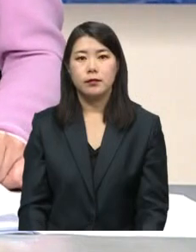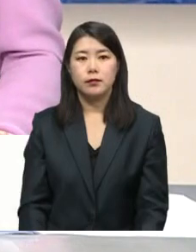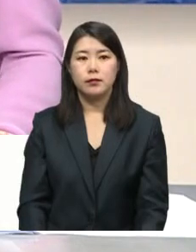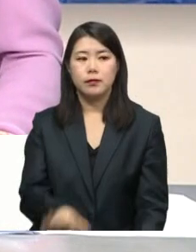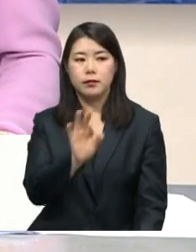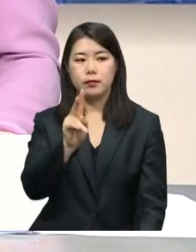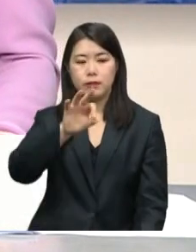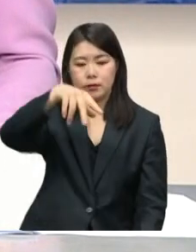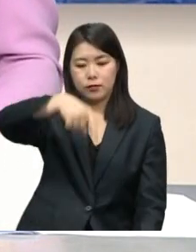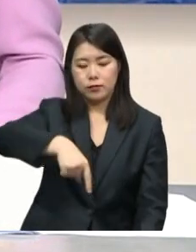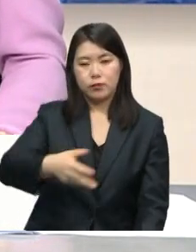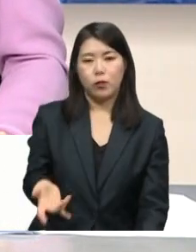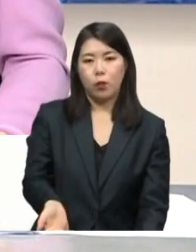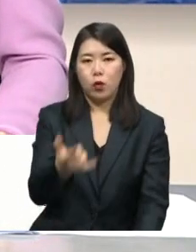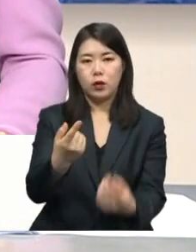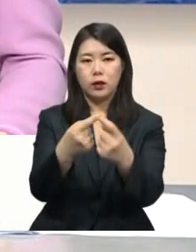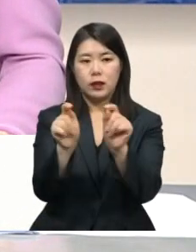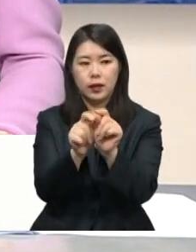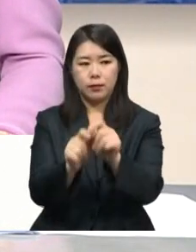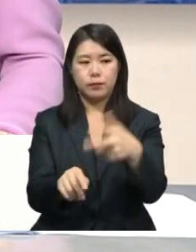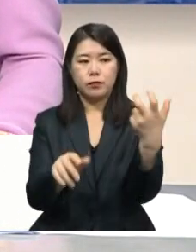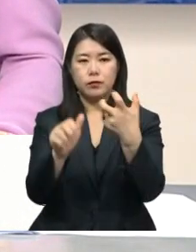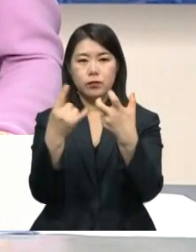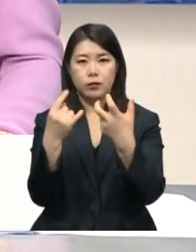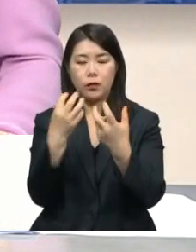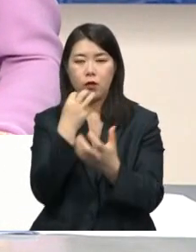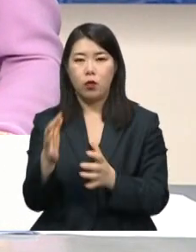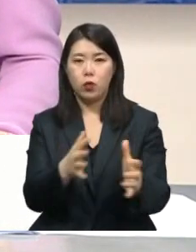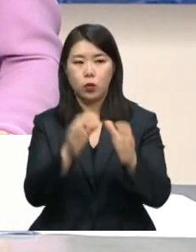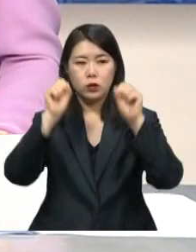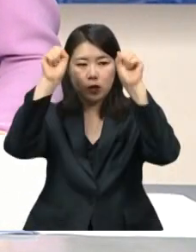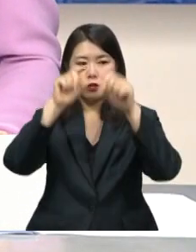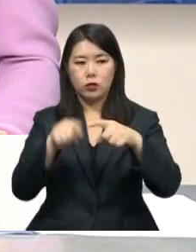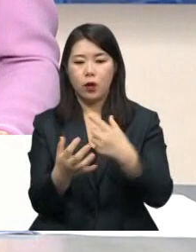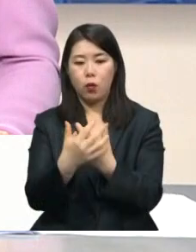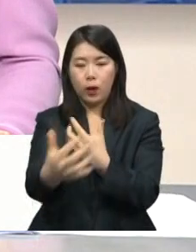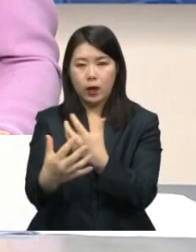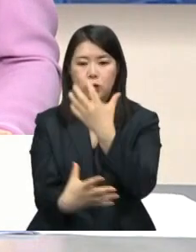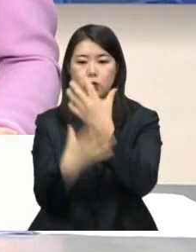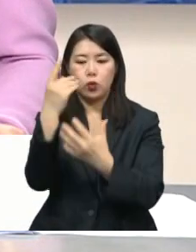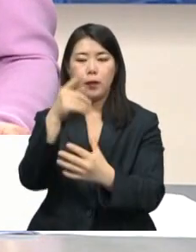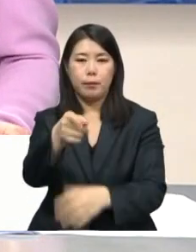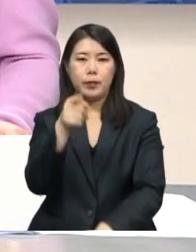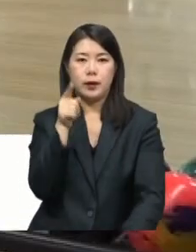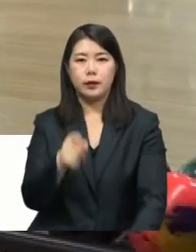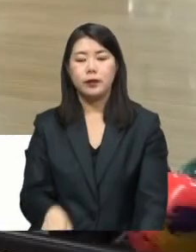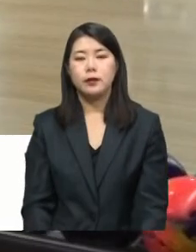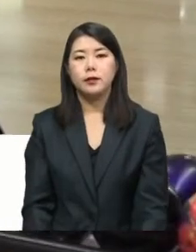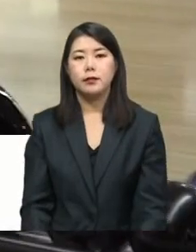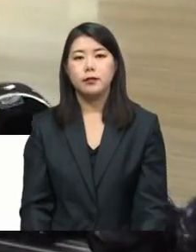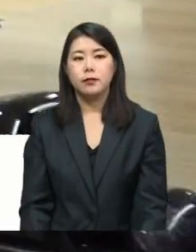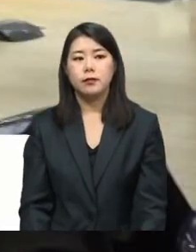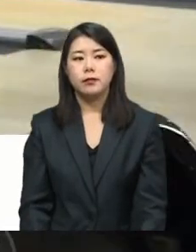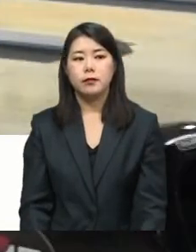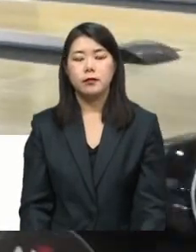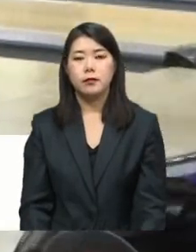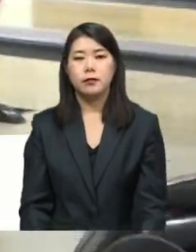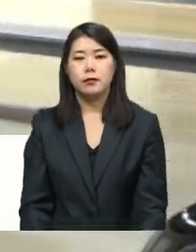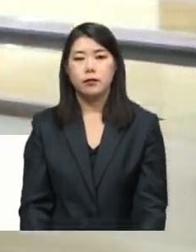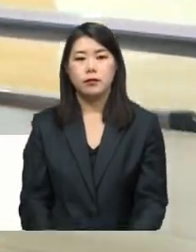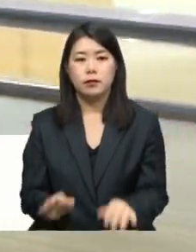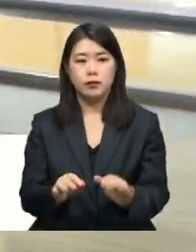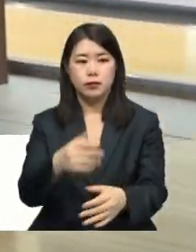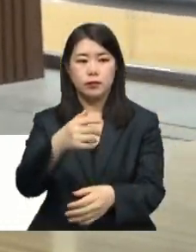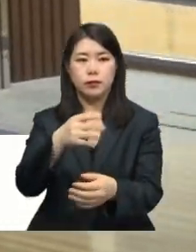양주시청 볼링 팀이 제 70회 경기도 체육대회 볼링 종목에서 종합 우승했습니다 남상치 감독이